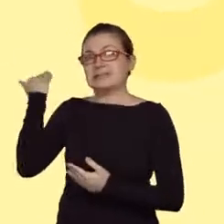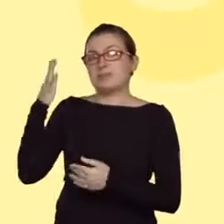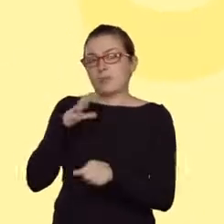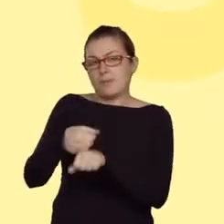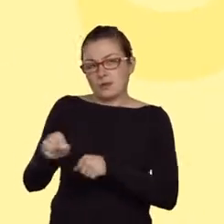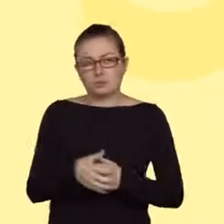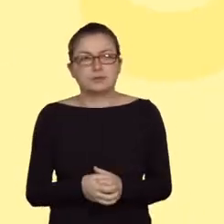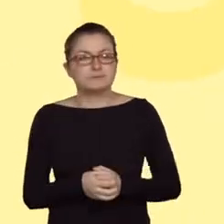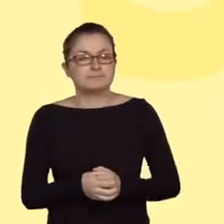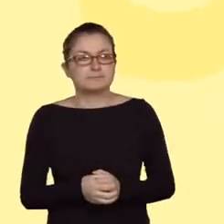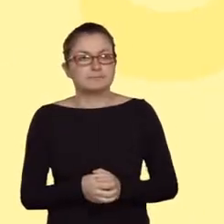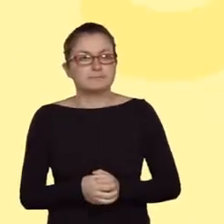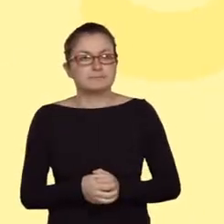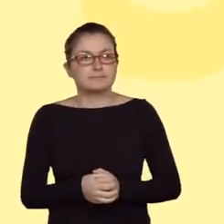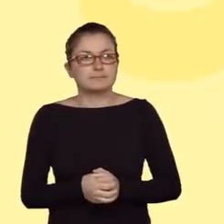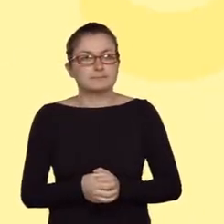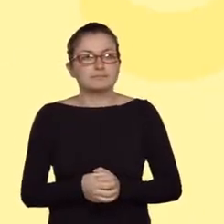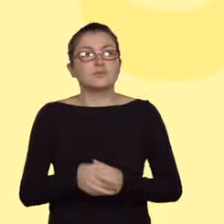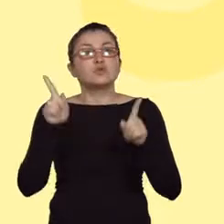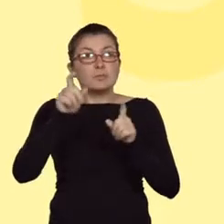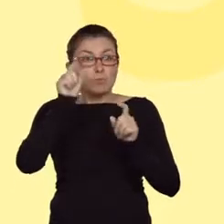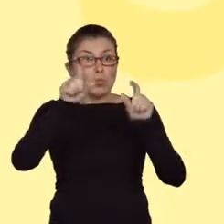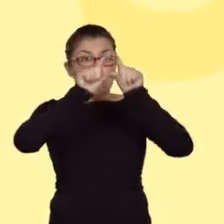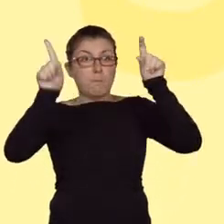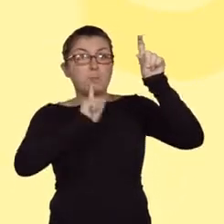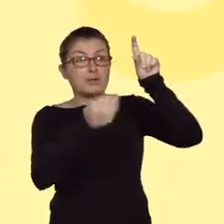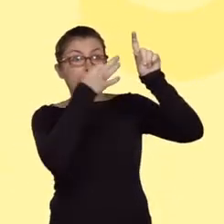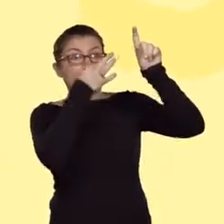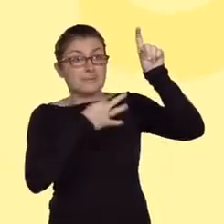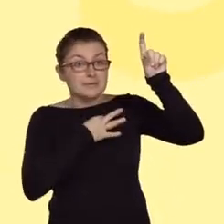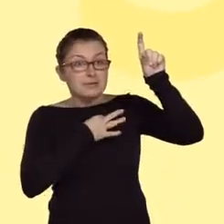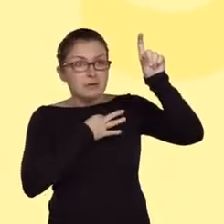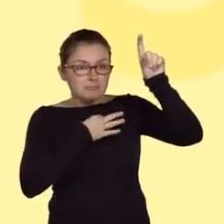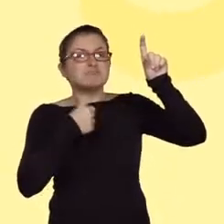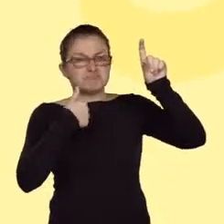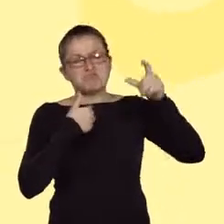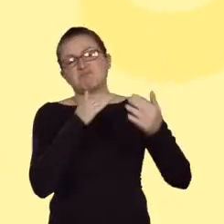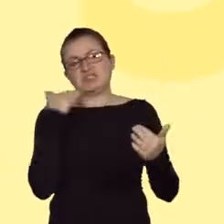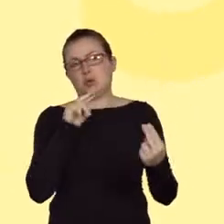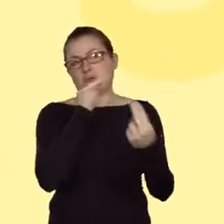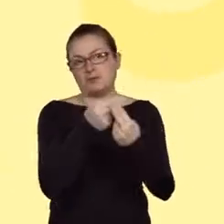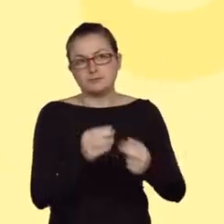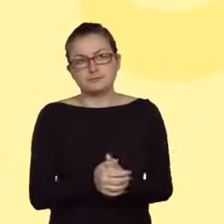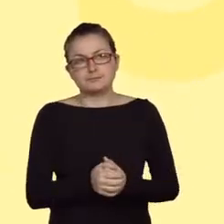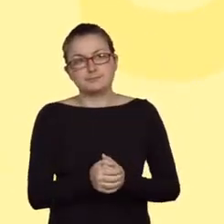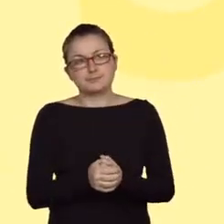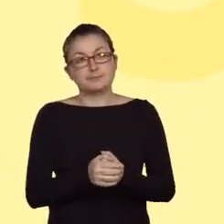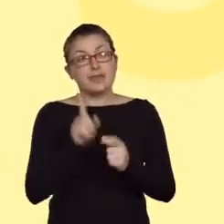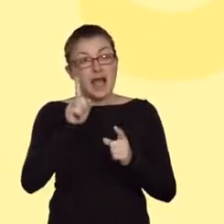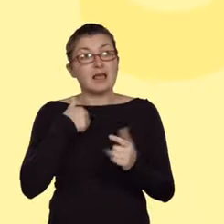Czasem polecenie ma charakter pytania. To też wystarczy prosta odpowiedź. Ale żeby uznać, że stanowisko zostało sformułowane